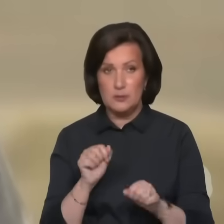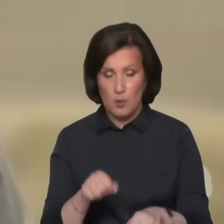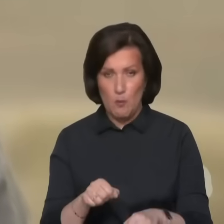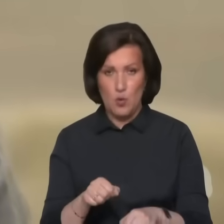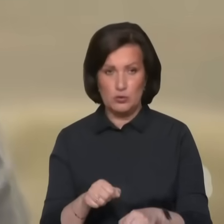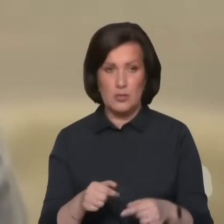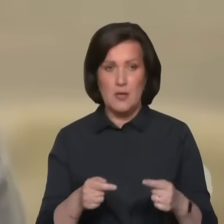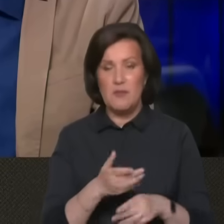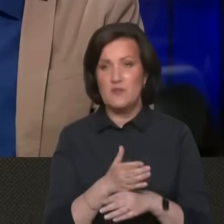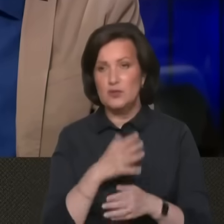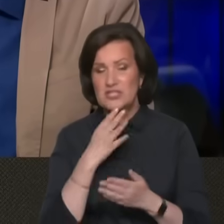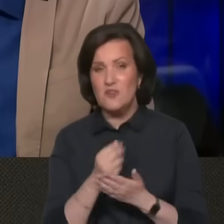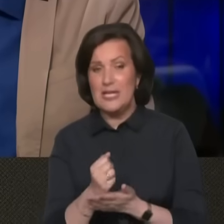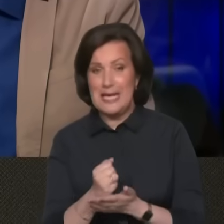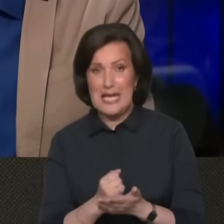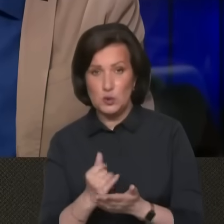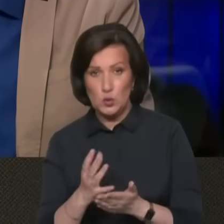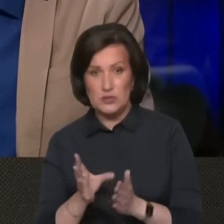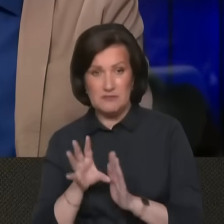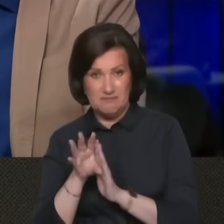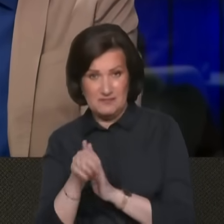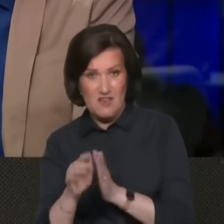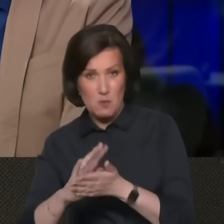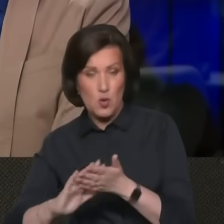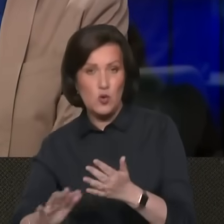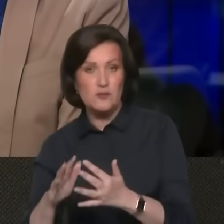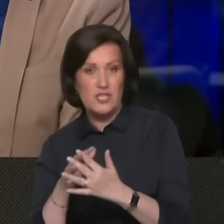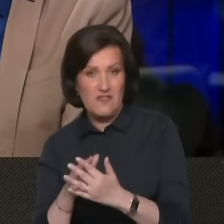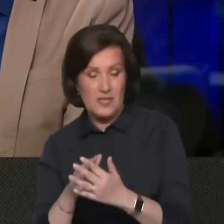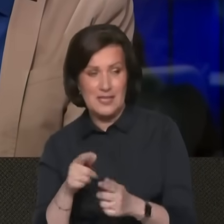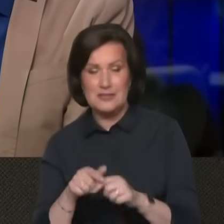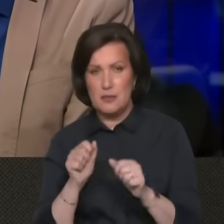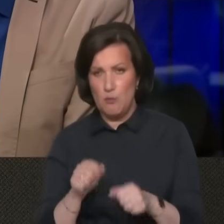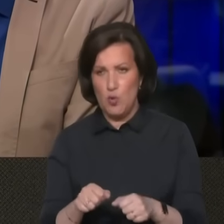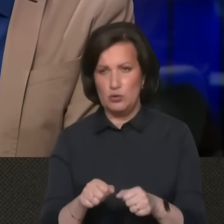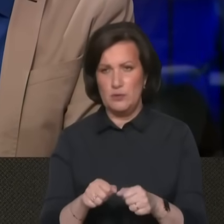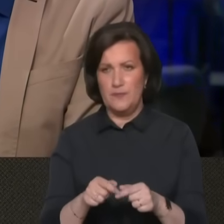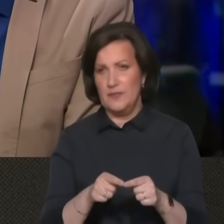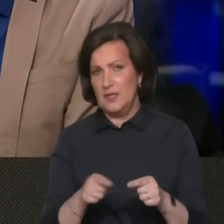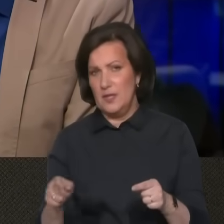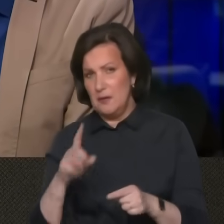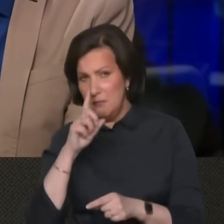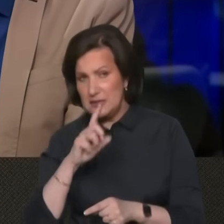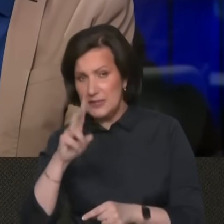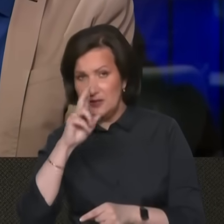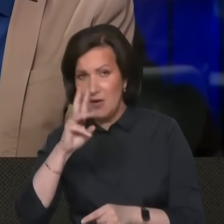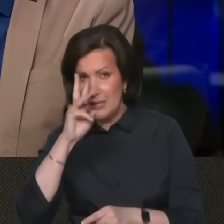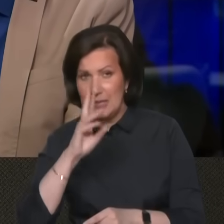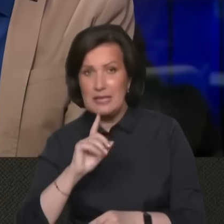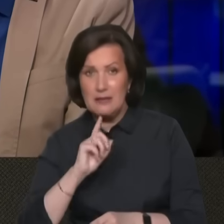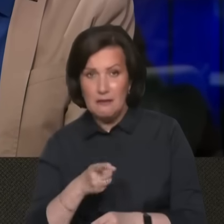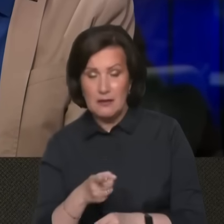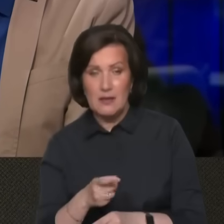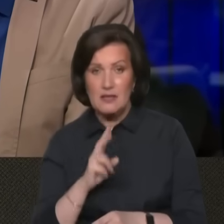там певну частку своїх ресурсів інвестувати далі у продовження війни, і це може там йти ще там місяць, два, три,